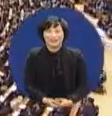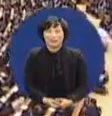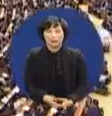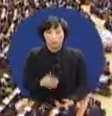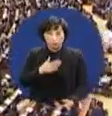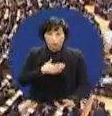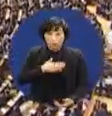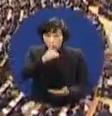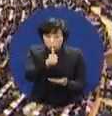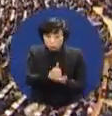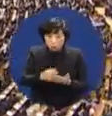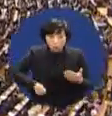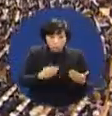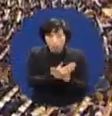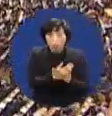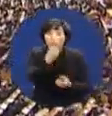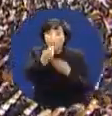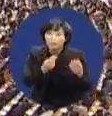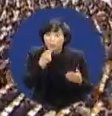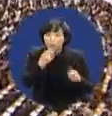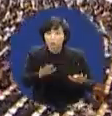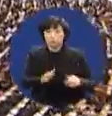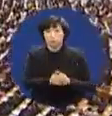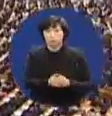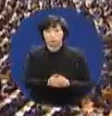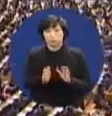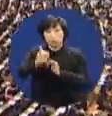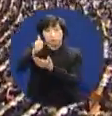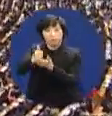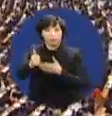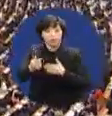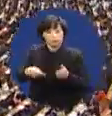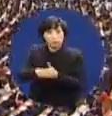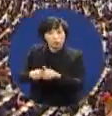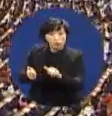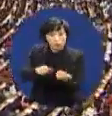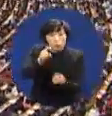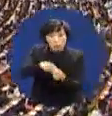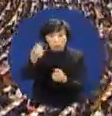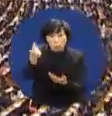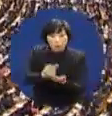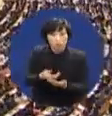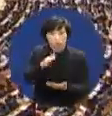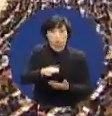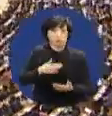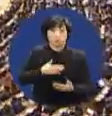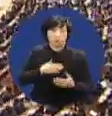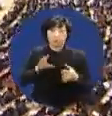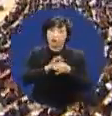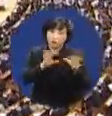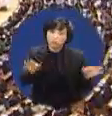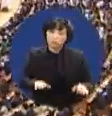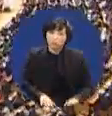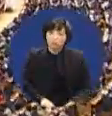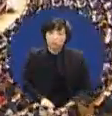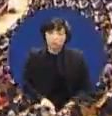내가 죄를 회개로 안 내놓으면 예수님이 나 후에 죽으러 왔어도 죽을 미천이 없잖아.